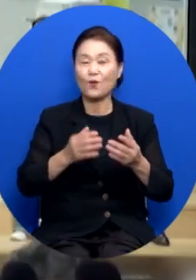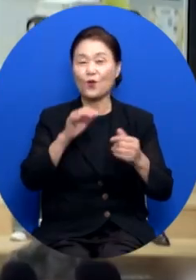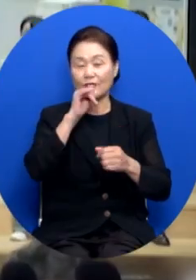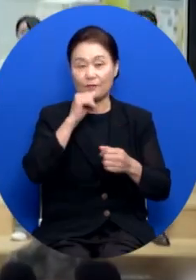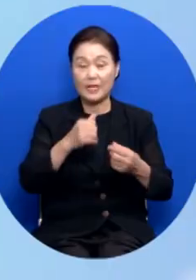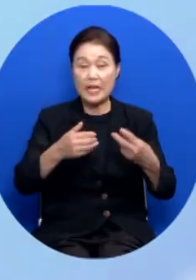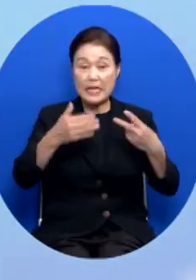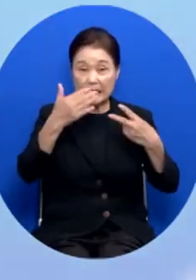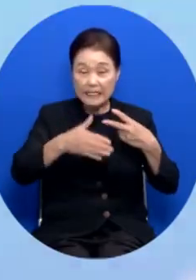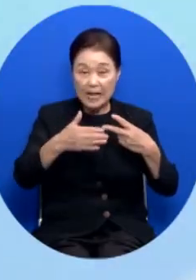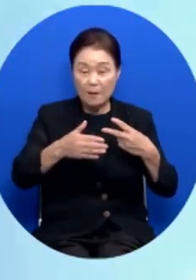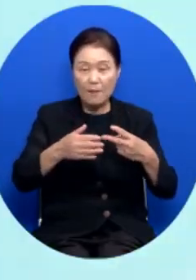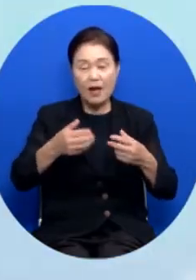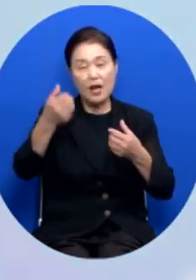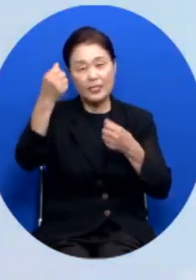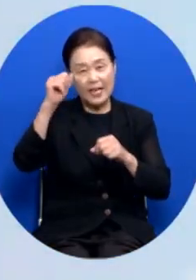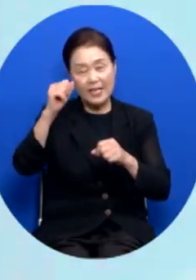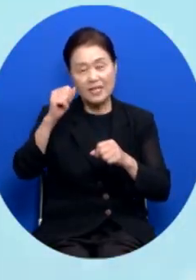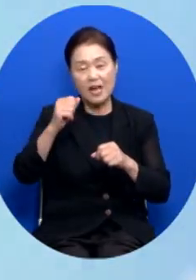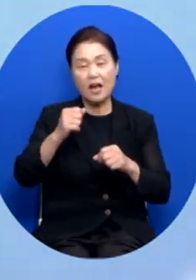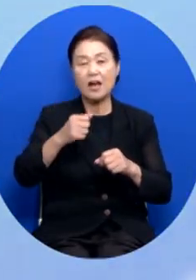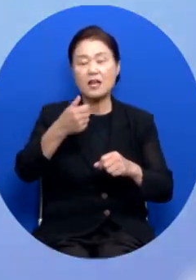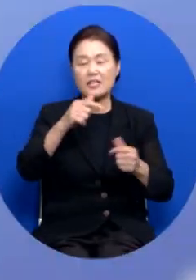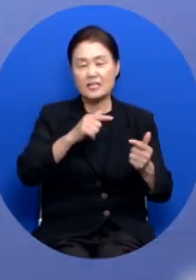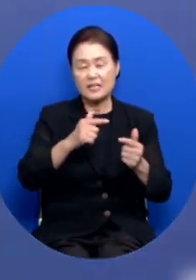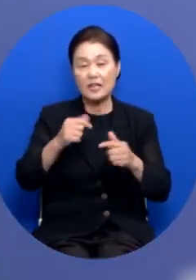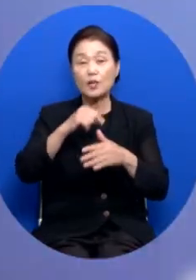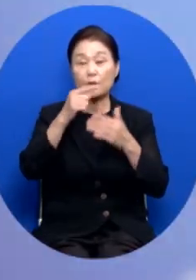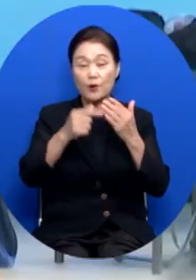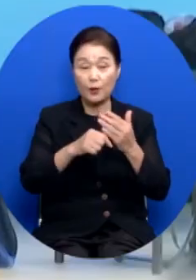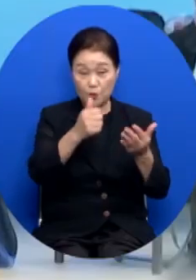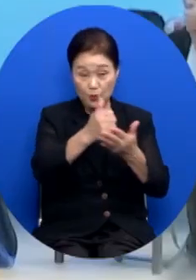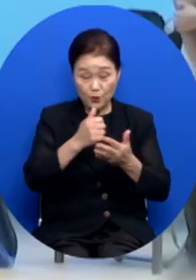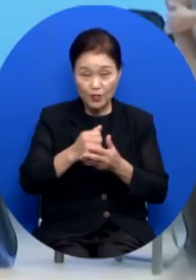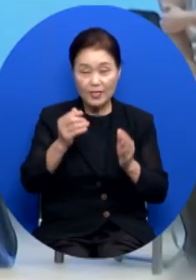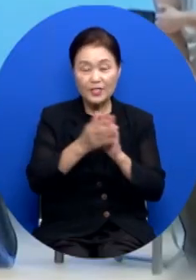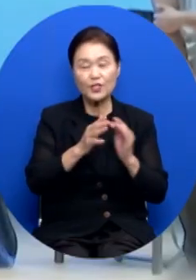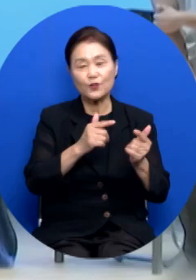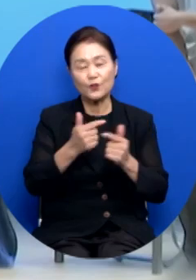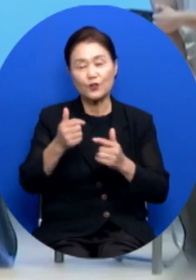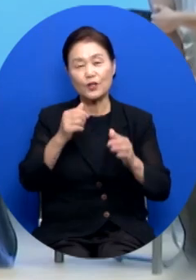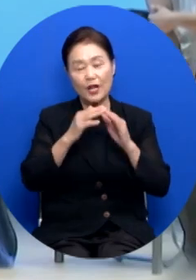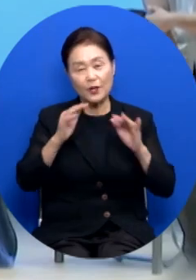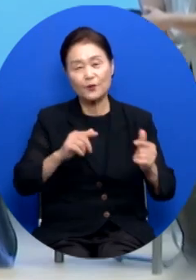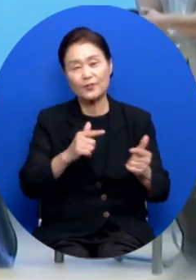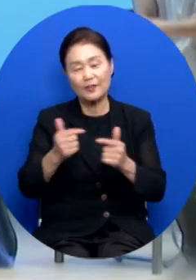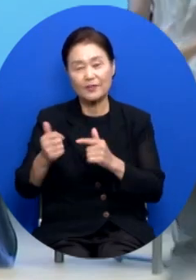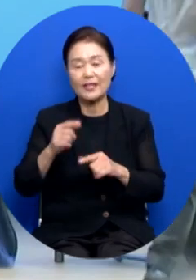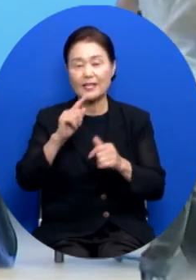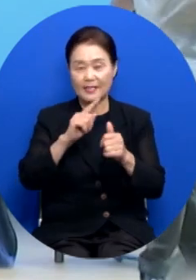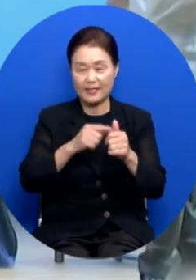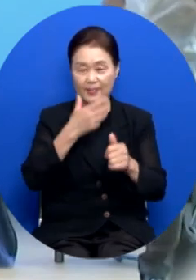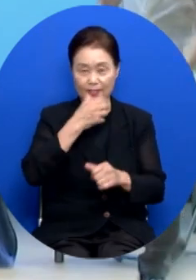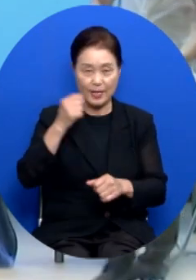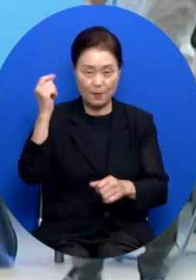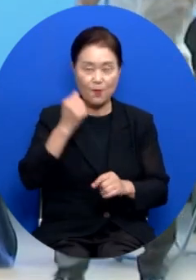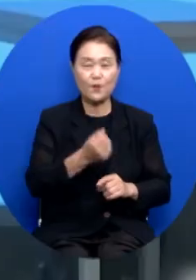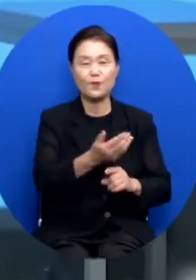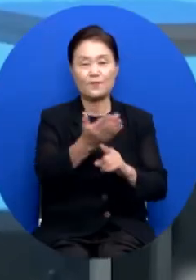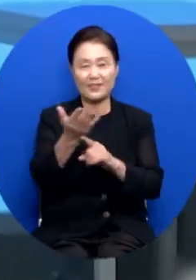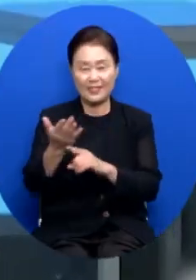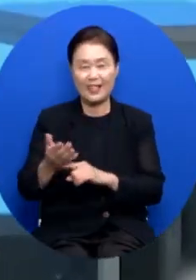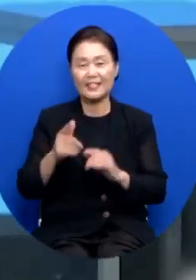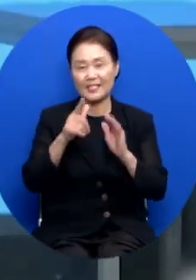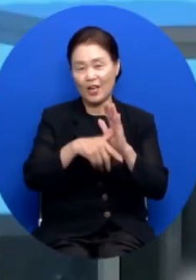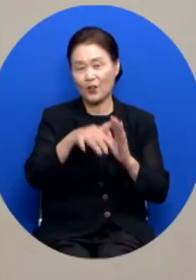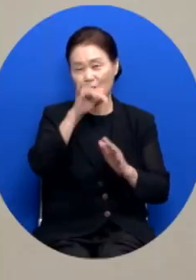워십 댄스와 예배 등의 프로그램을 진행하며 이날 초대된 친구들과 이웃들에게 자연스럽게 복음을 소개하는 시간도